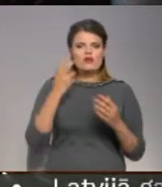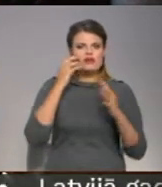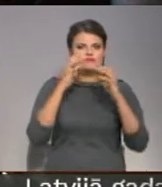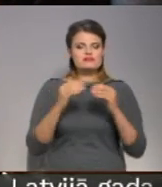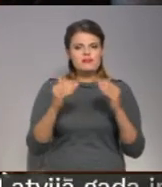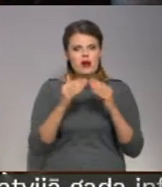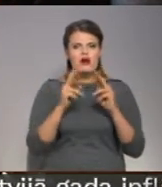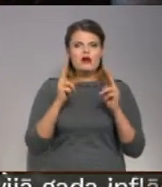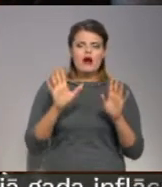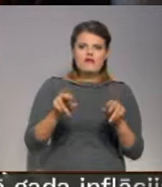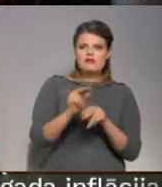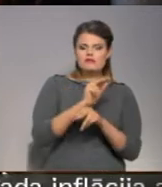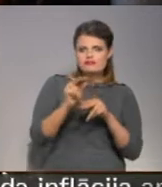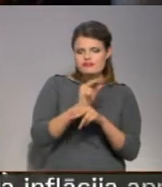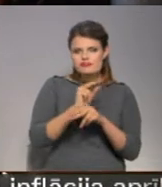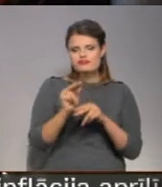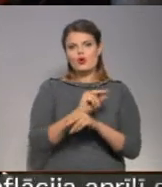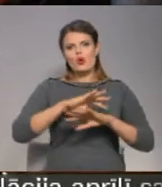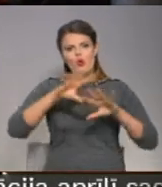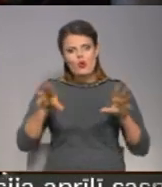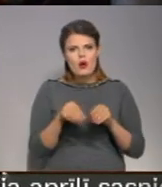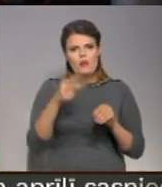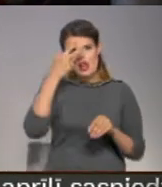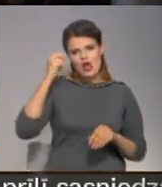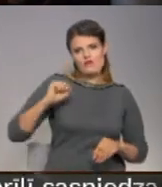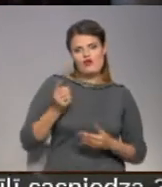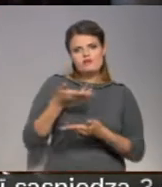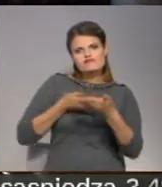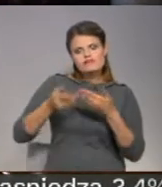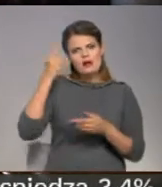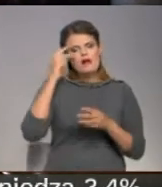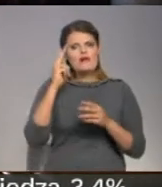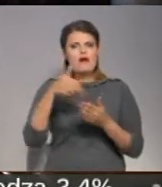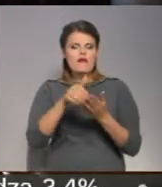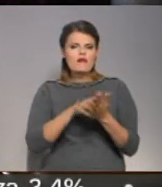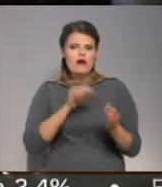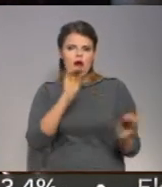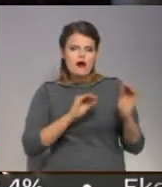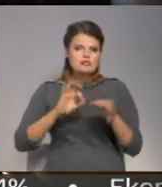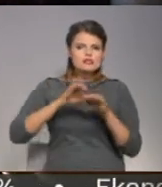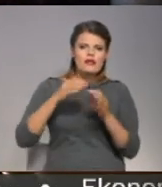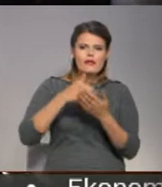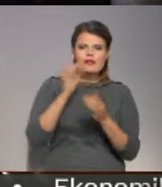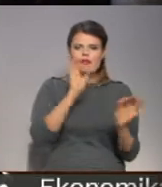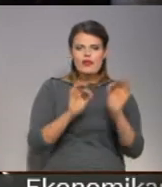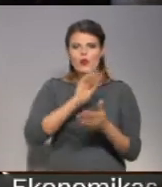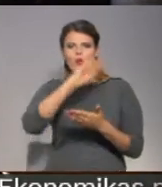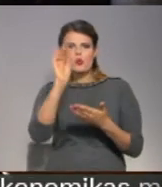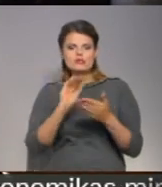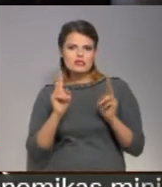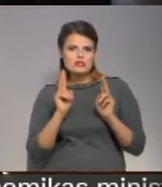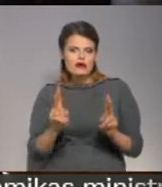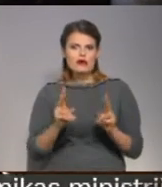kā tie apjomi varētu būt, un tad kopā lietuviešu kolēģiem domāt par krāsu schēmām, par detaļām, par uzrakstiem,